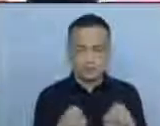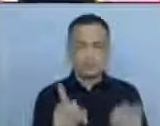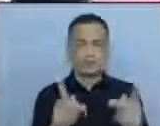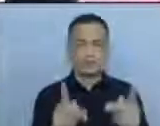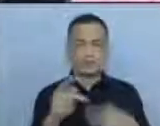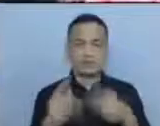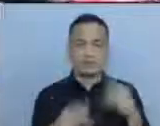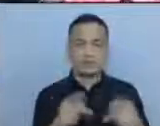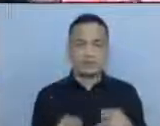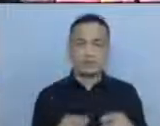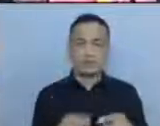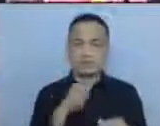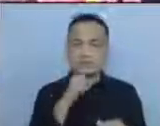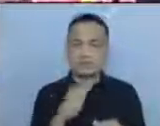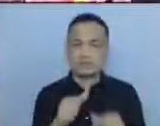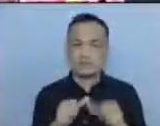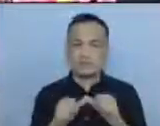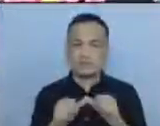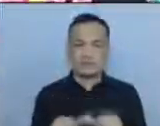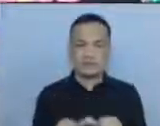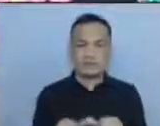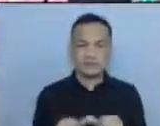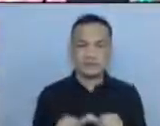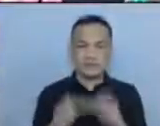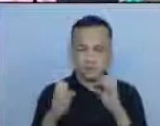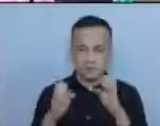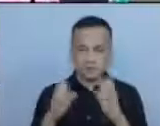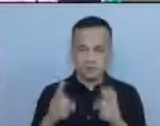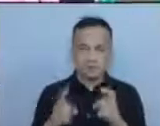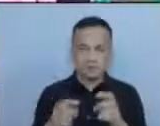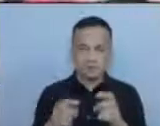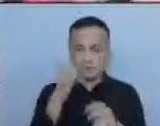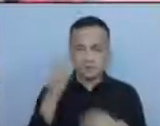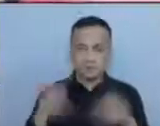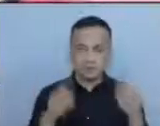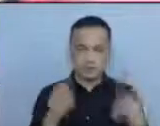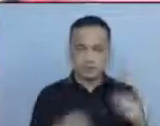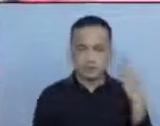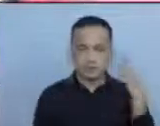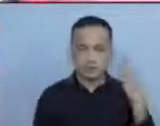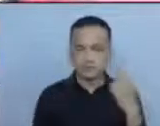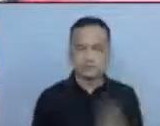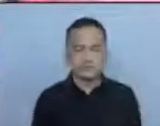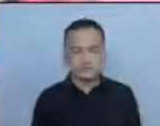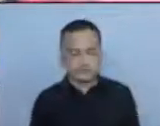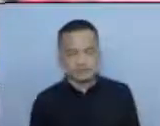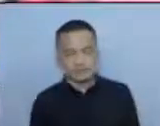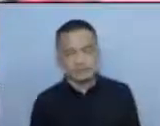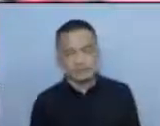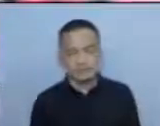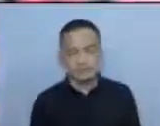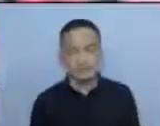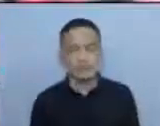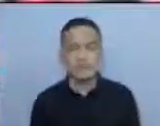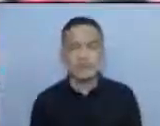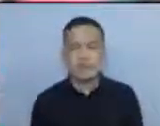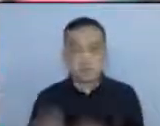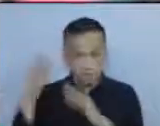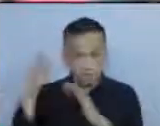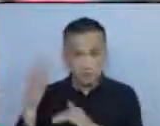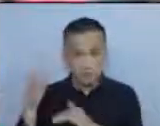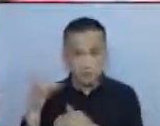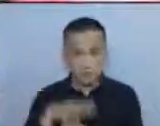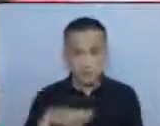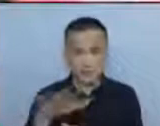na hindi na ipagpatuloy ang kanilang edukasyon dulot ng iba't ibang mga dahilan. Yung hopes ko na ipagpatuloy nila